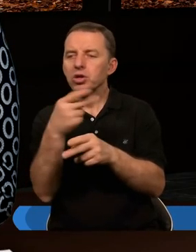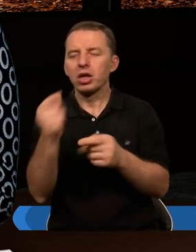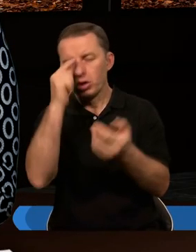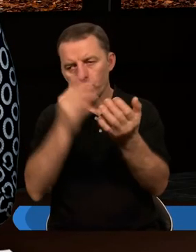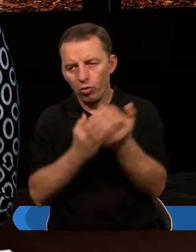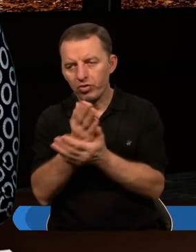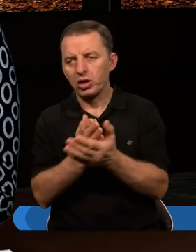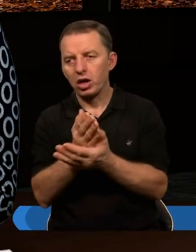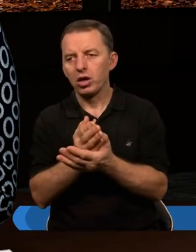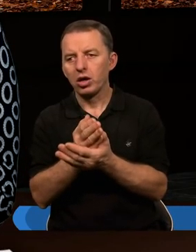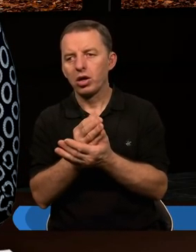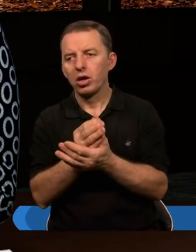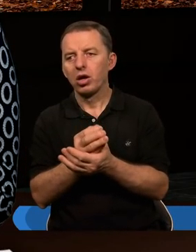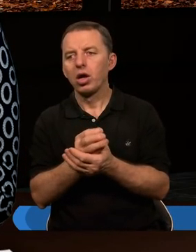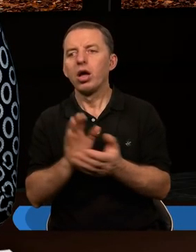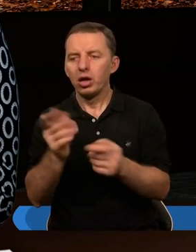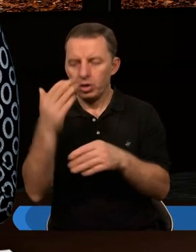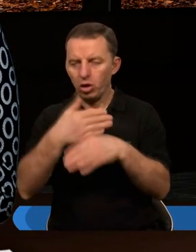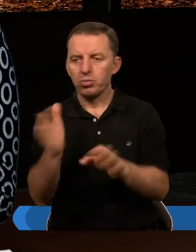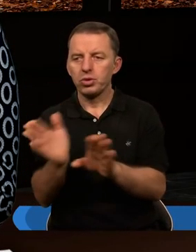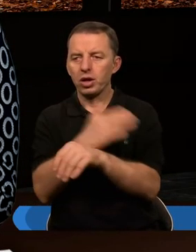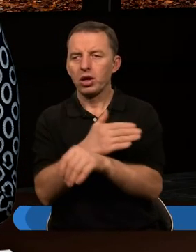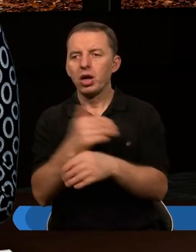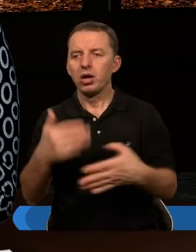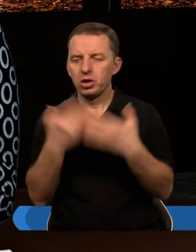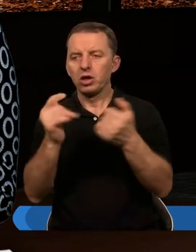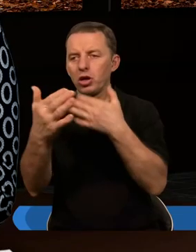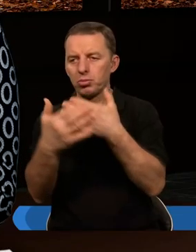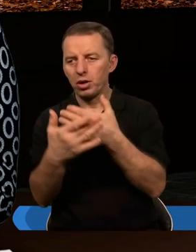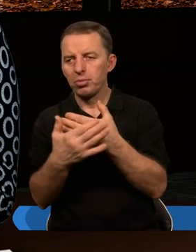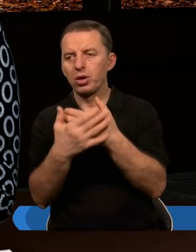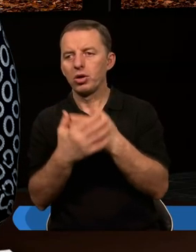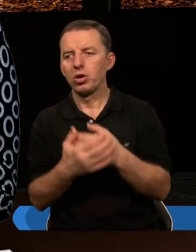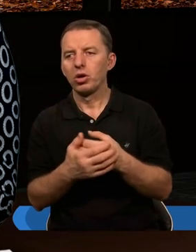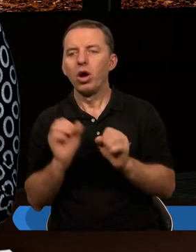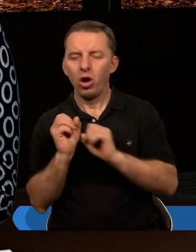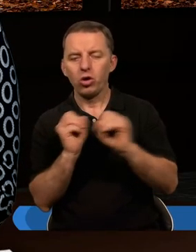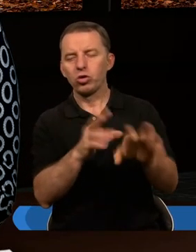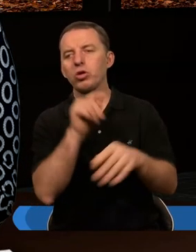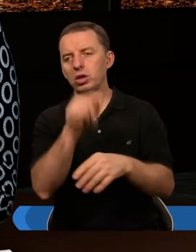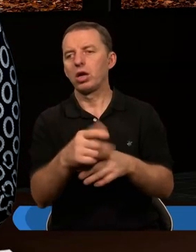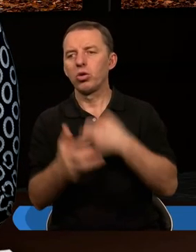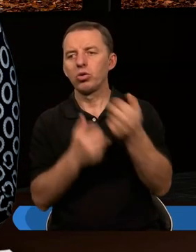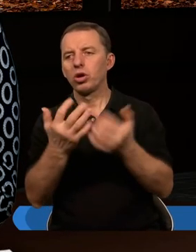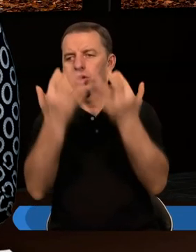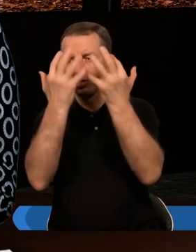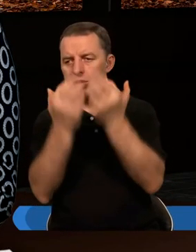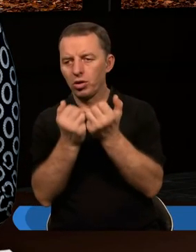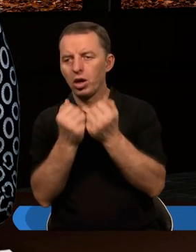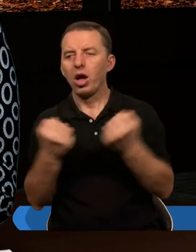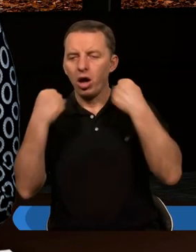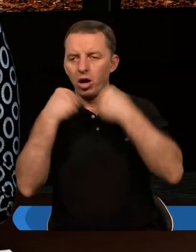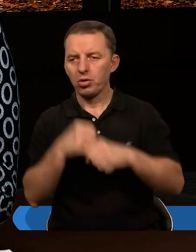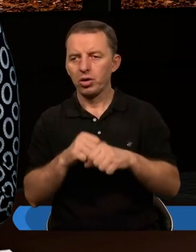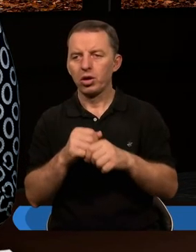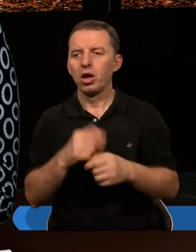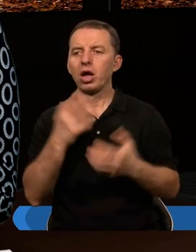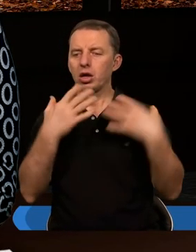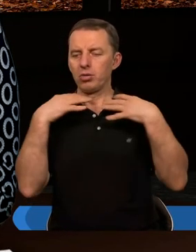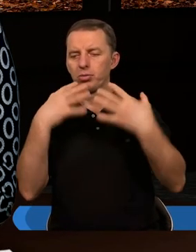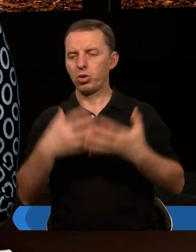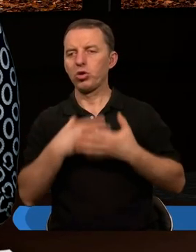uwierzyliśmy. Noc przeminęła, dzień się przybliżył. Odrzućmy wtedy uczynki ciemności, a obleczmy